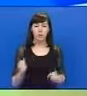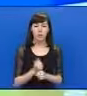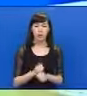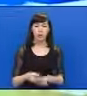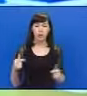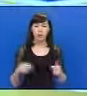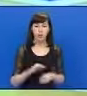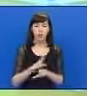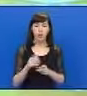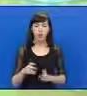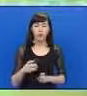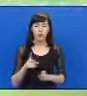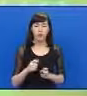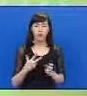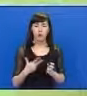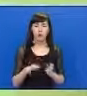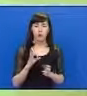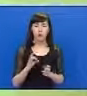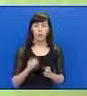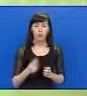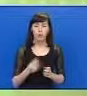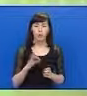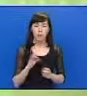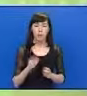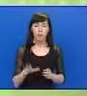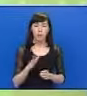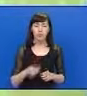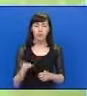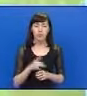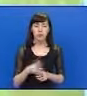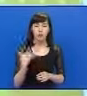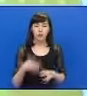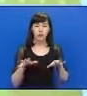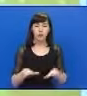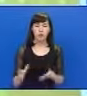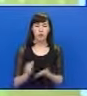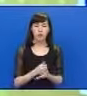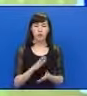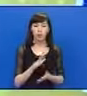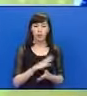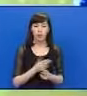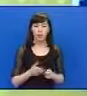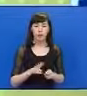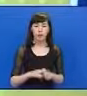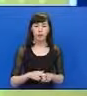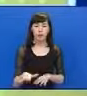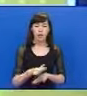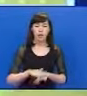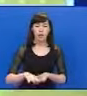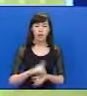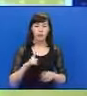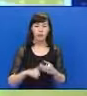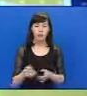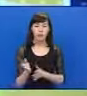Нақты көлем индексі 103,1%-ға жетіп, республикада 5-ші орынды иелендік. Бұл туралы аймақтық